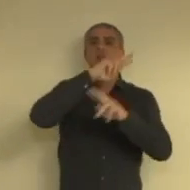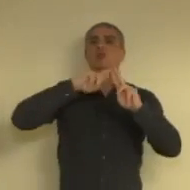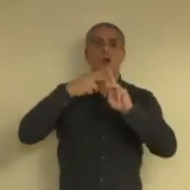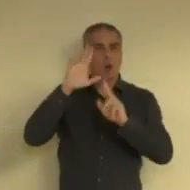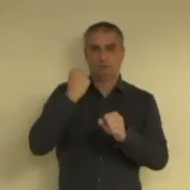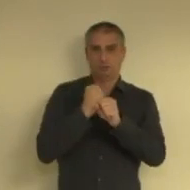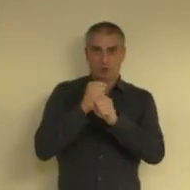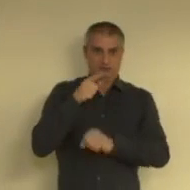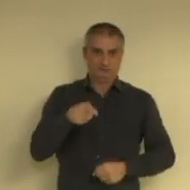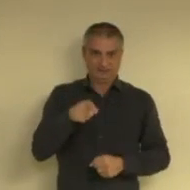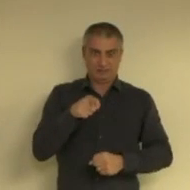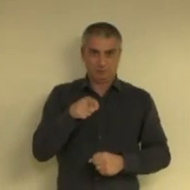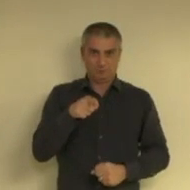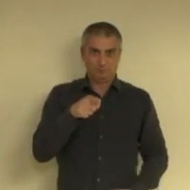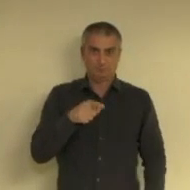בעולם בנושא הזה,